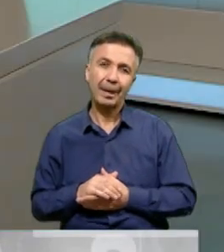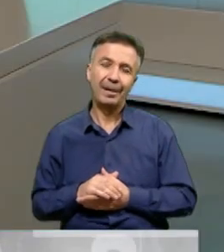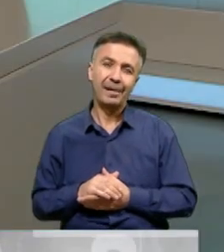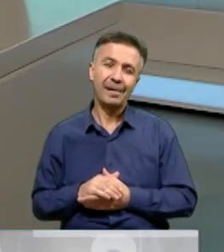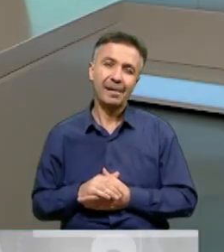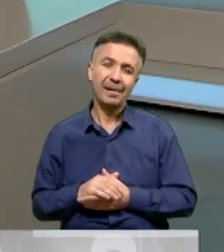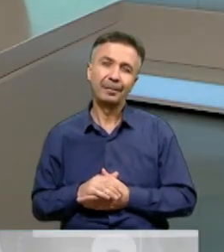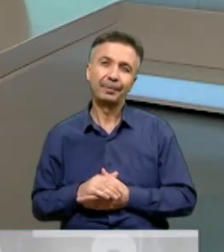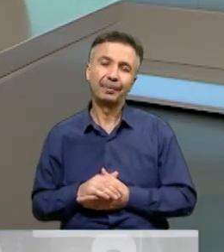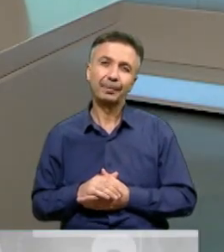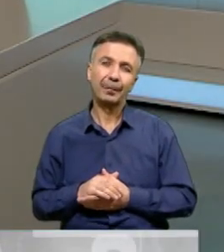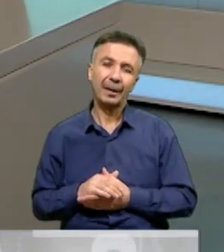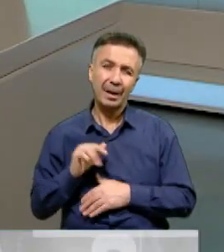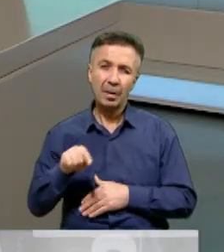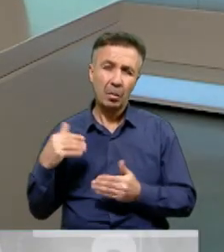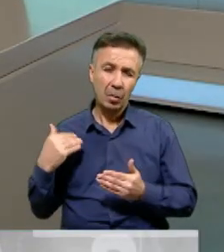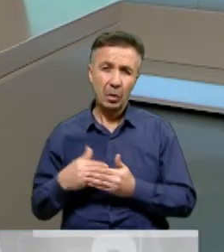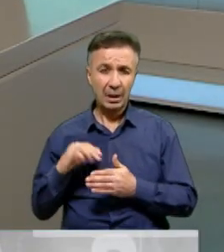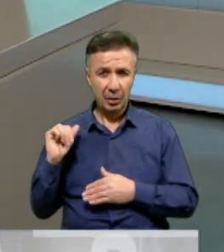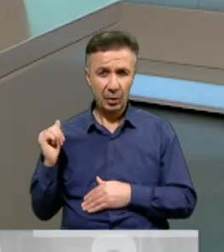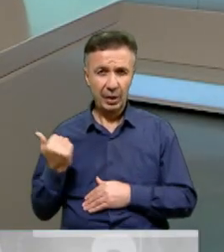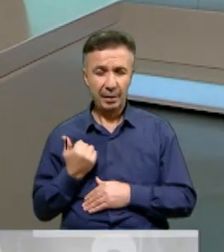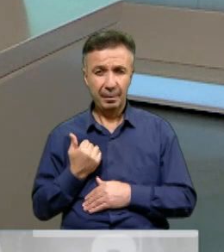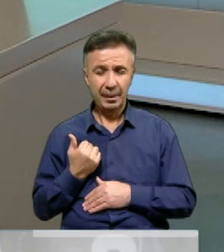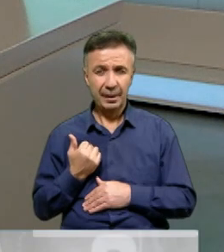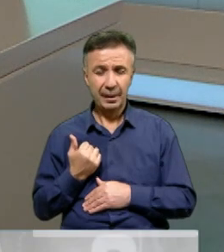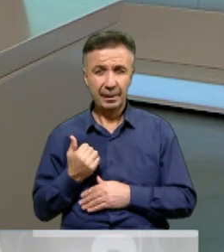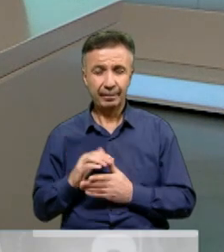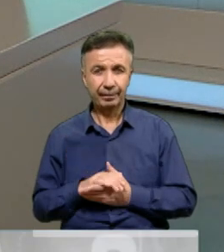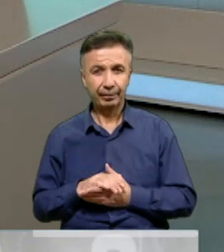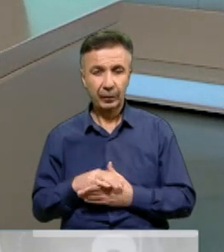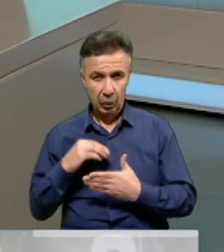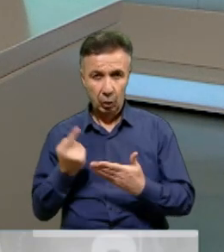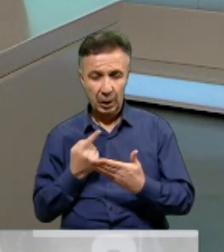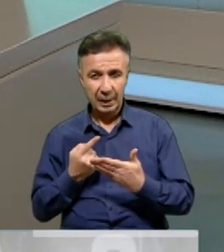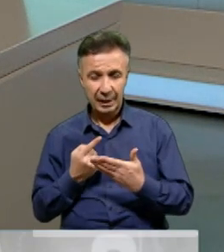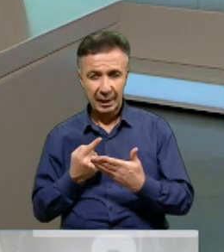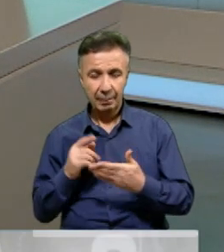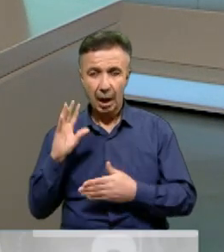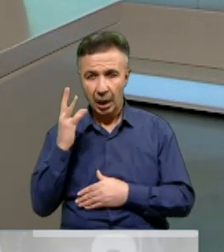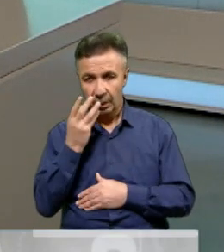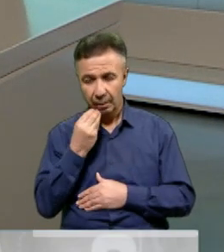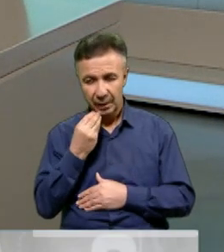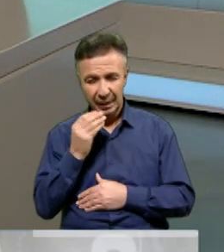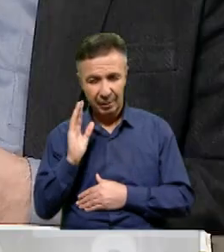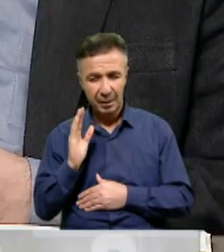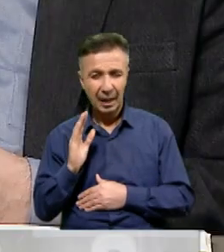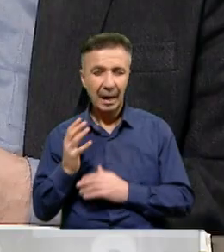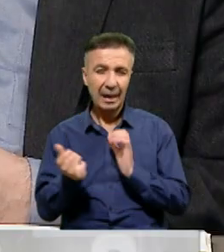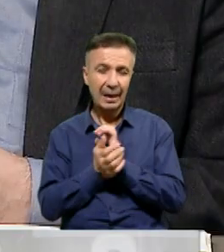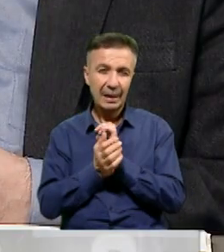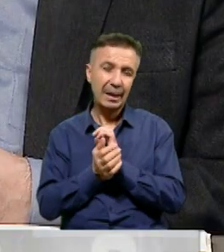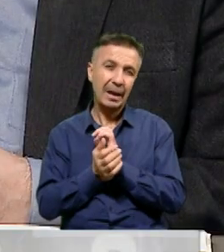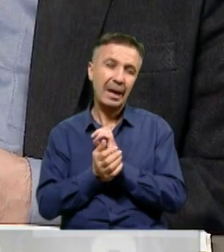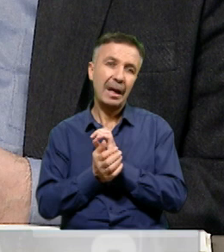onu diyecektim. Buyurun. Şimdi bu kadar önemli bir müessesenin devamı için ailelerin de evlatlarını bu